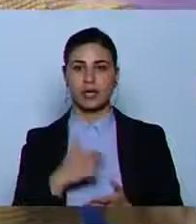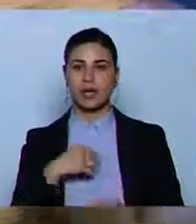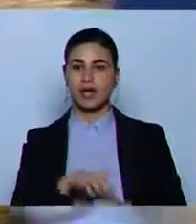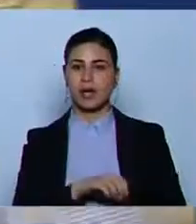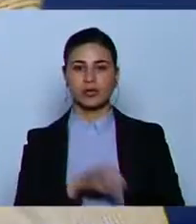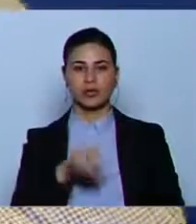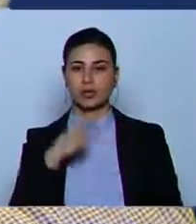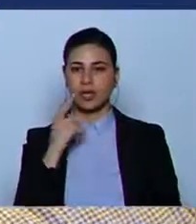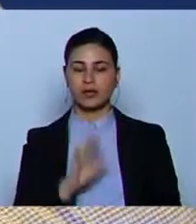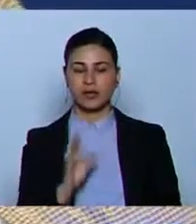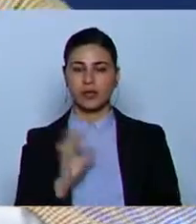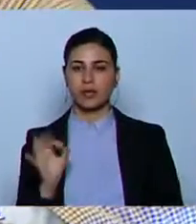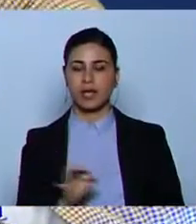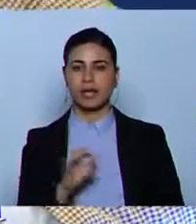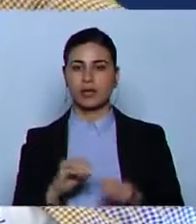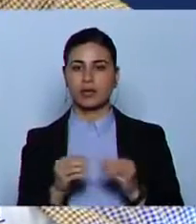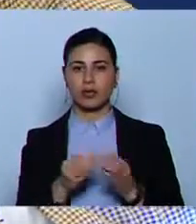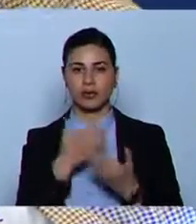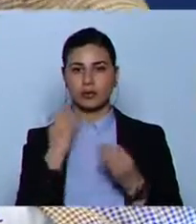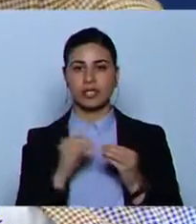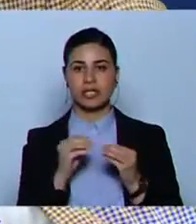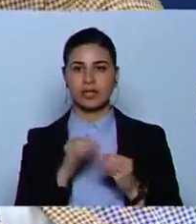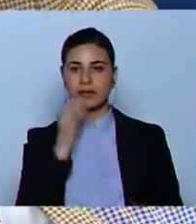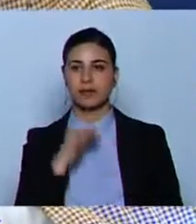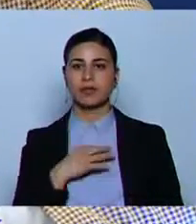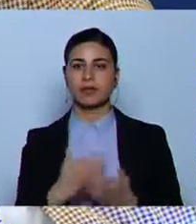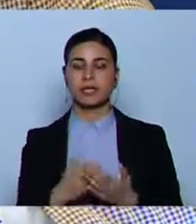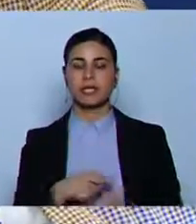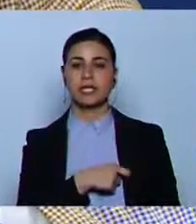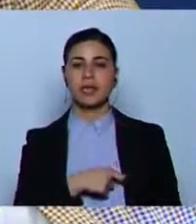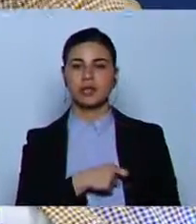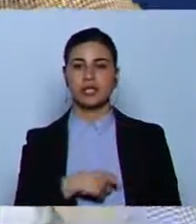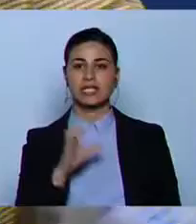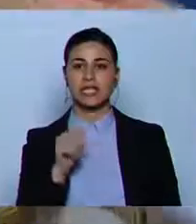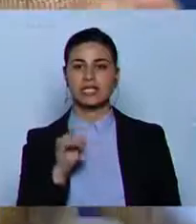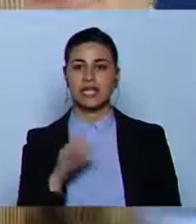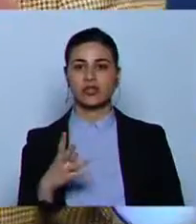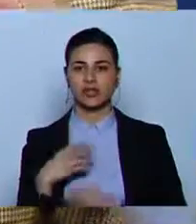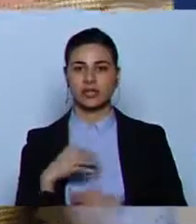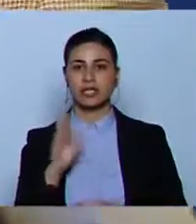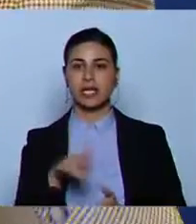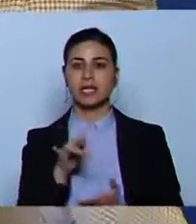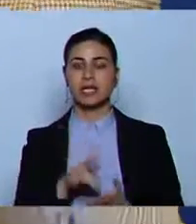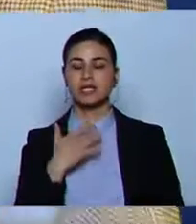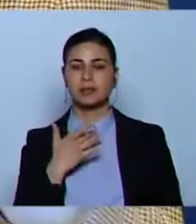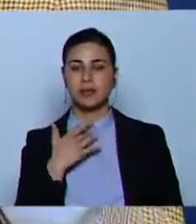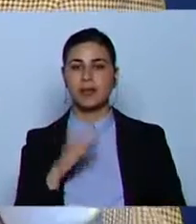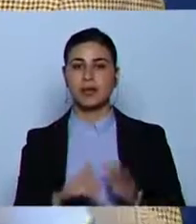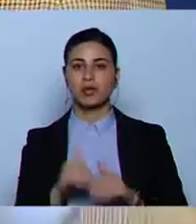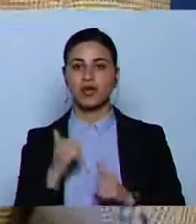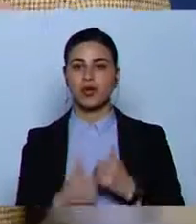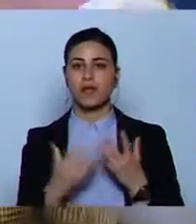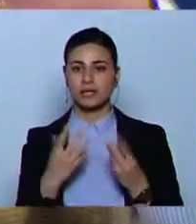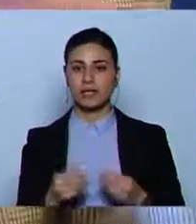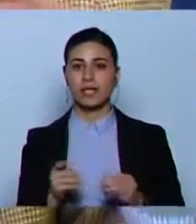არც სამსახურებრივი არანაირი არ მაკავშირებს იგივე მეთქვის თქვა ჩვენს დეპუტატთან ირაკლის ესიაშვილთან და ქალაქის მერთან პრაქტიკულად ყოველდღიურ